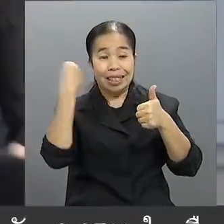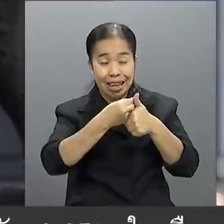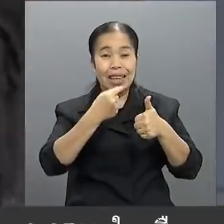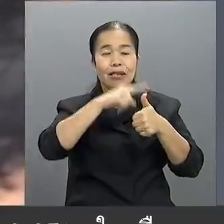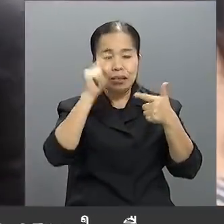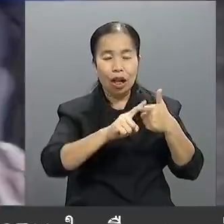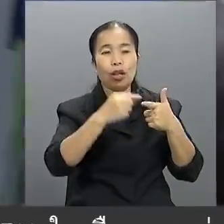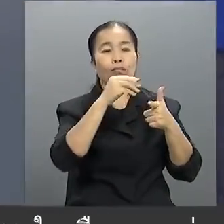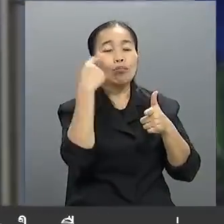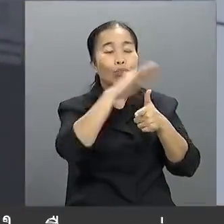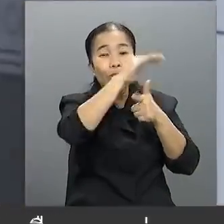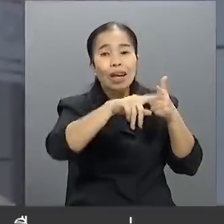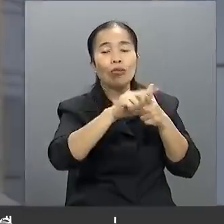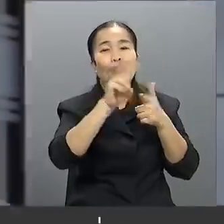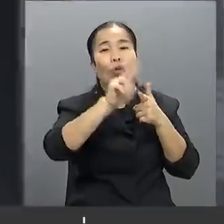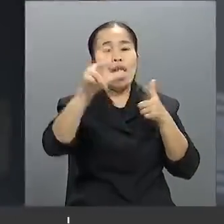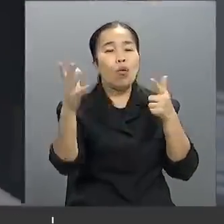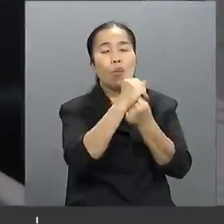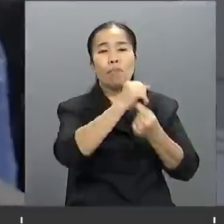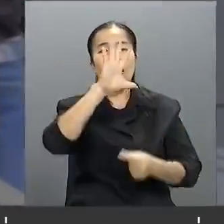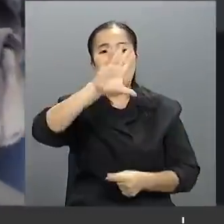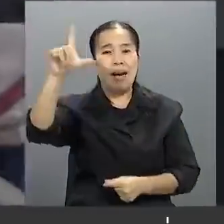รวม 5ล้านบาทค่ะอ่ะ